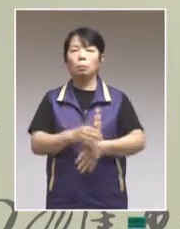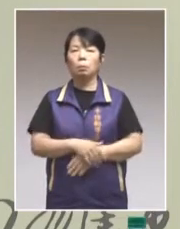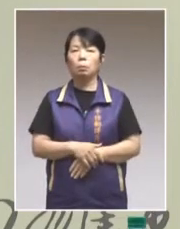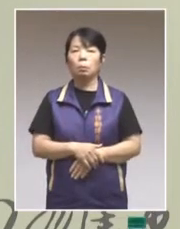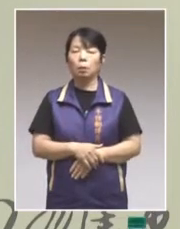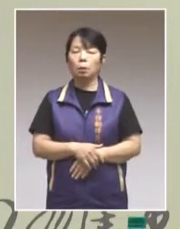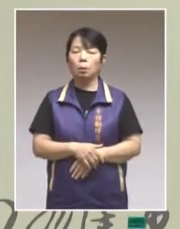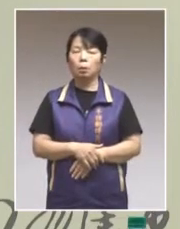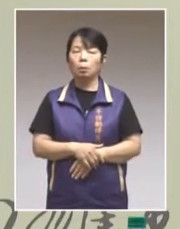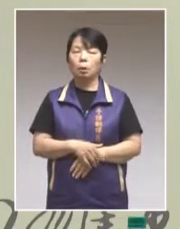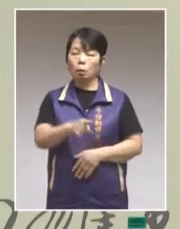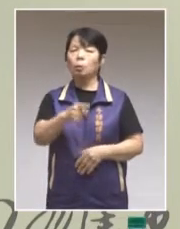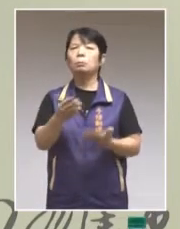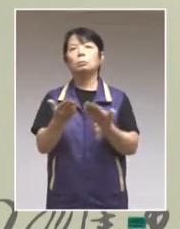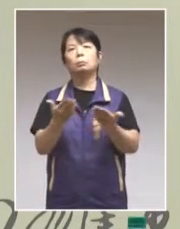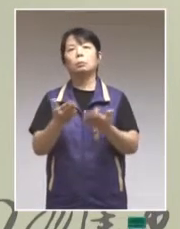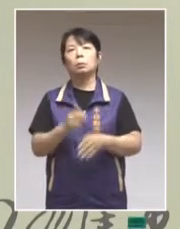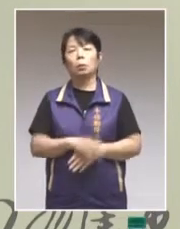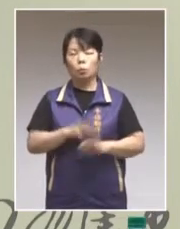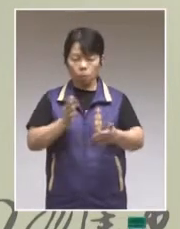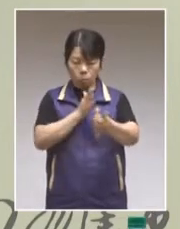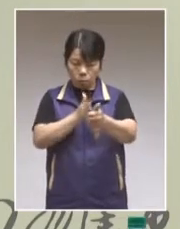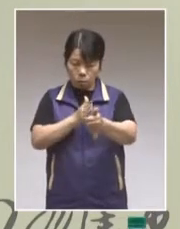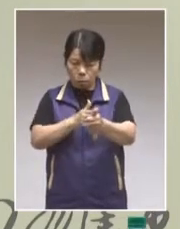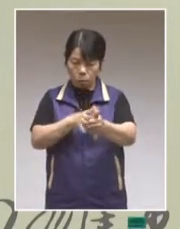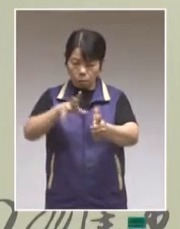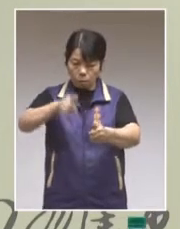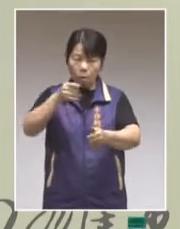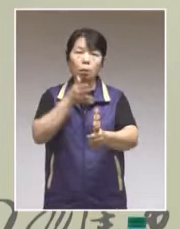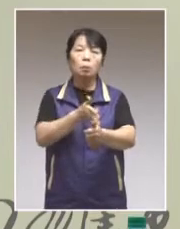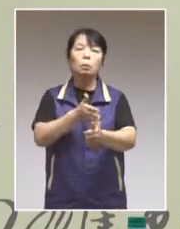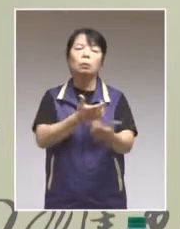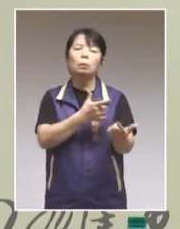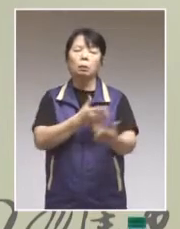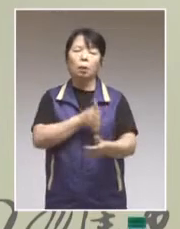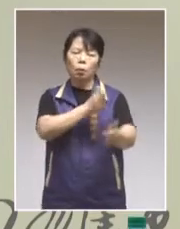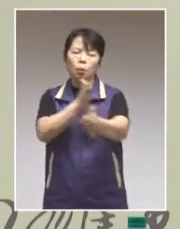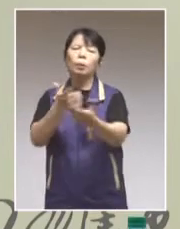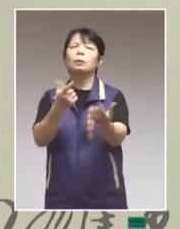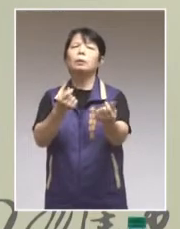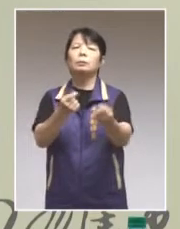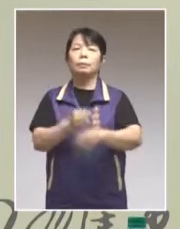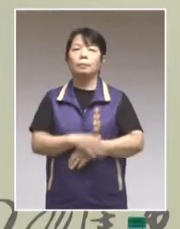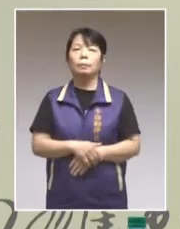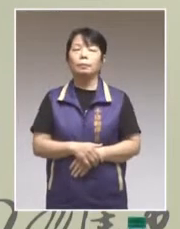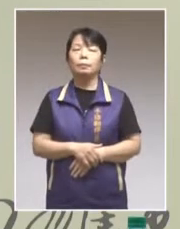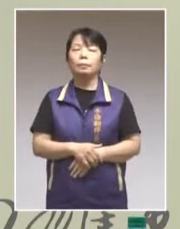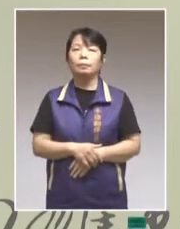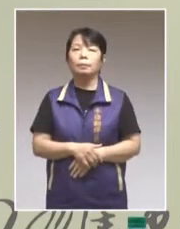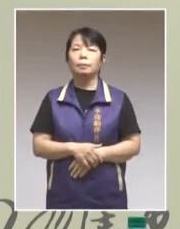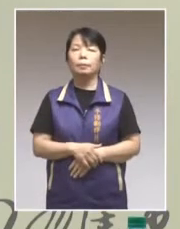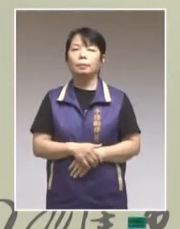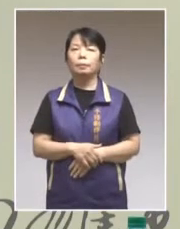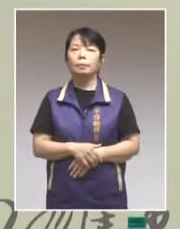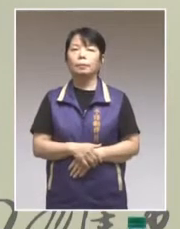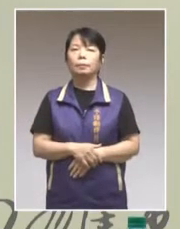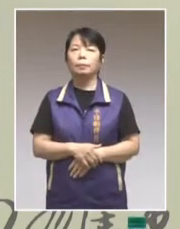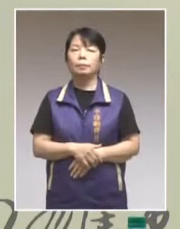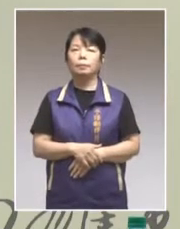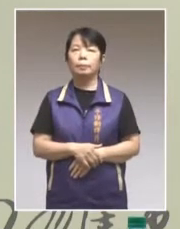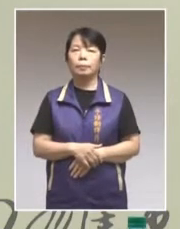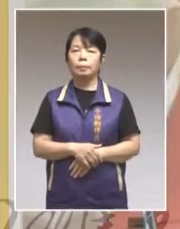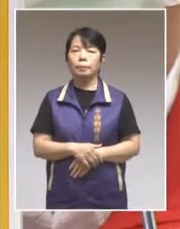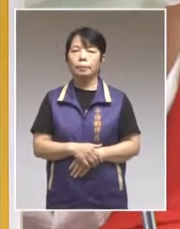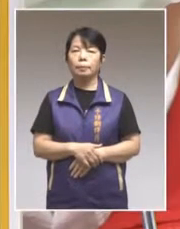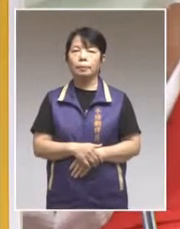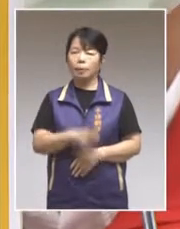为你最清楚，我们在做医调第一个问题也是问同样的问题，好，那这个部分好，这